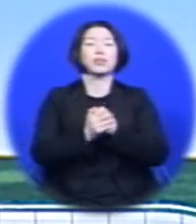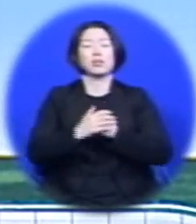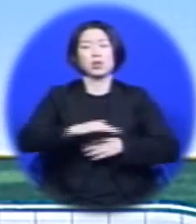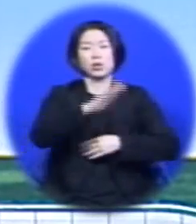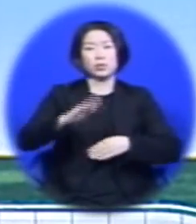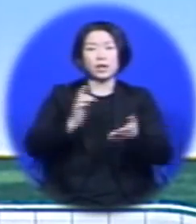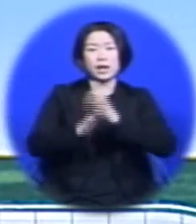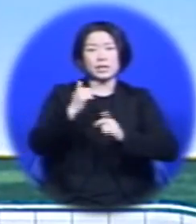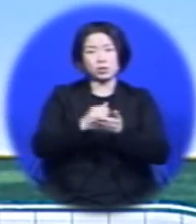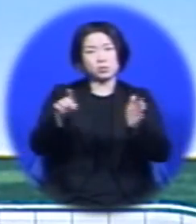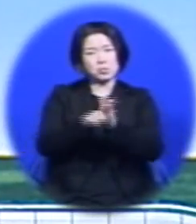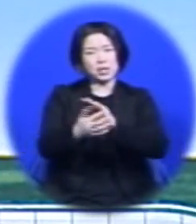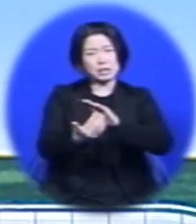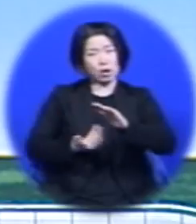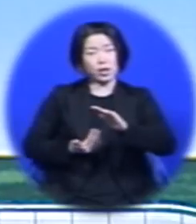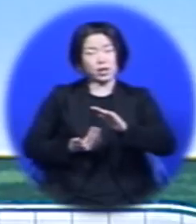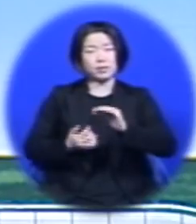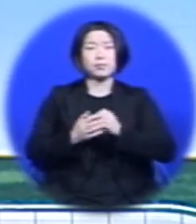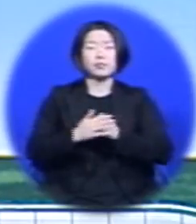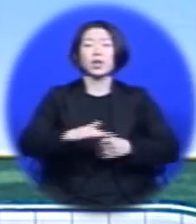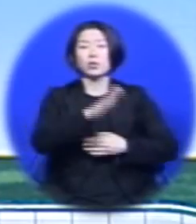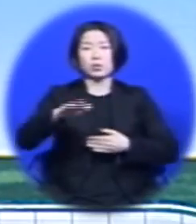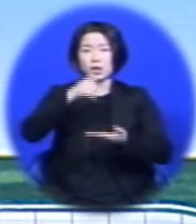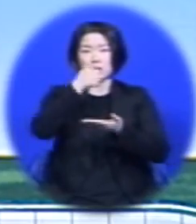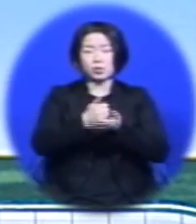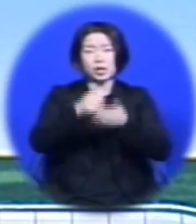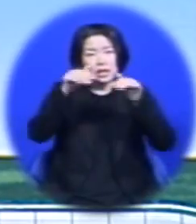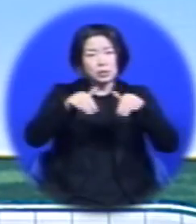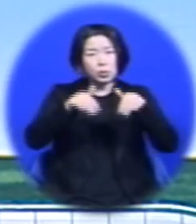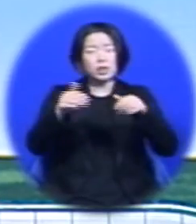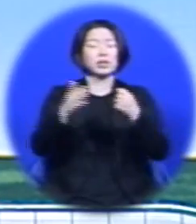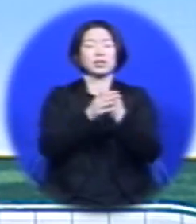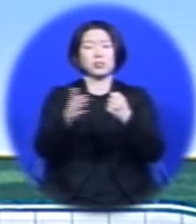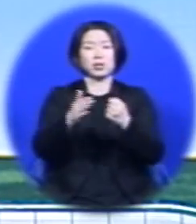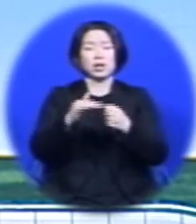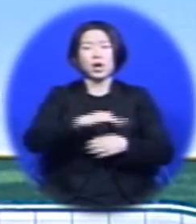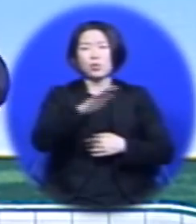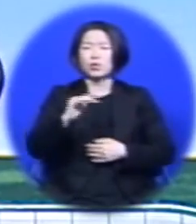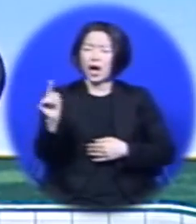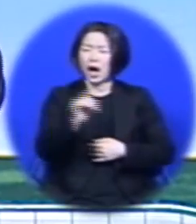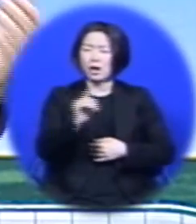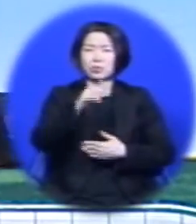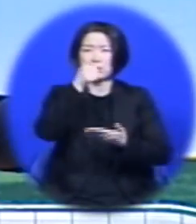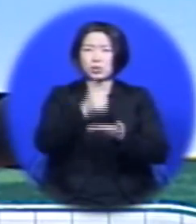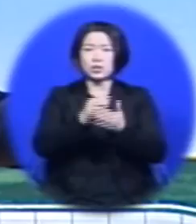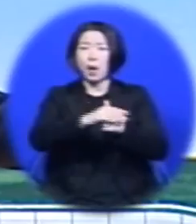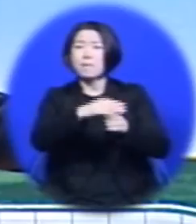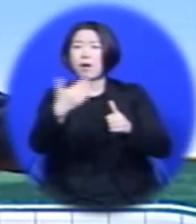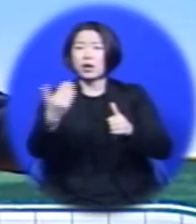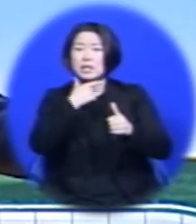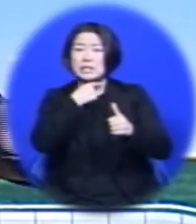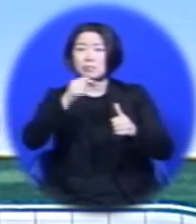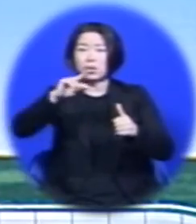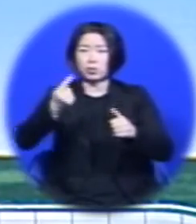우리가 예수님을 믿기 전에는 우리가 제일 종이 없기 때문에 우리가 아무리 주 에서 벗어나고 싶어도